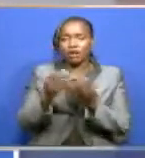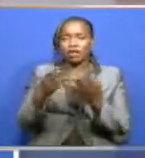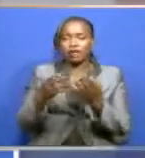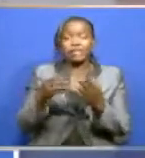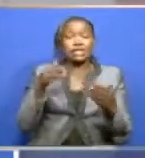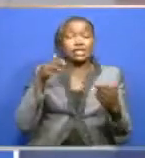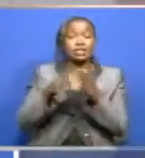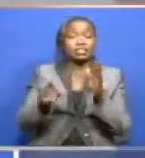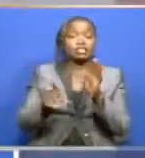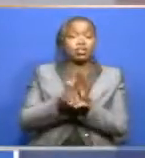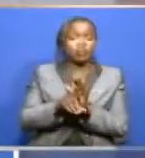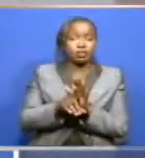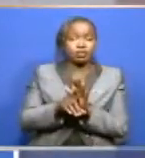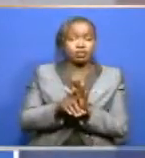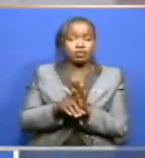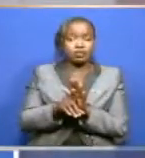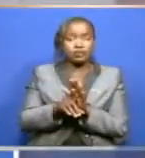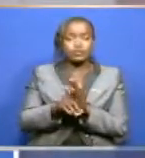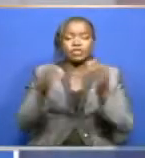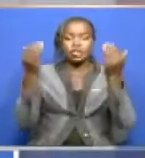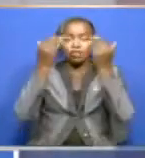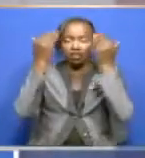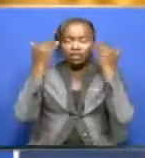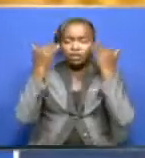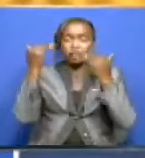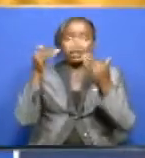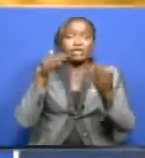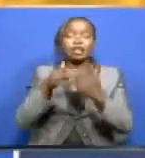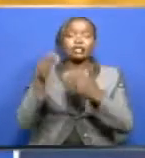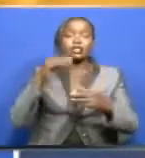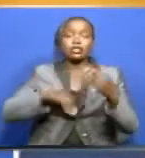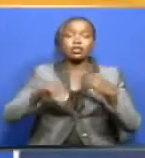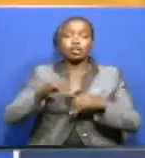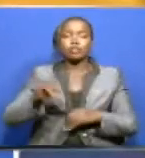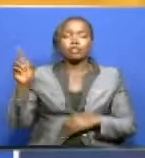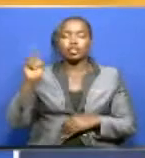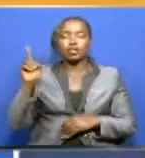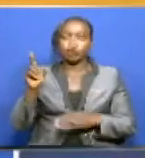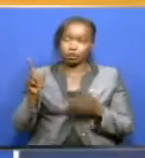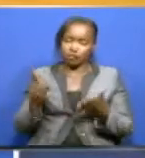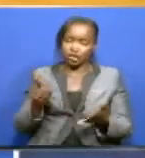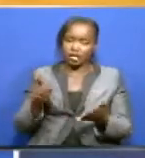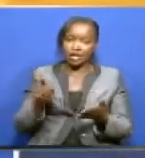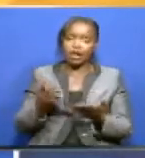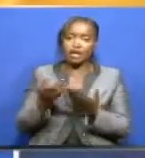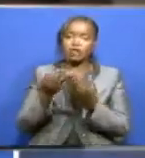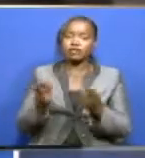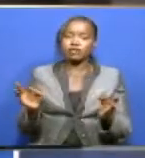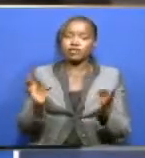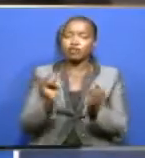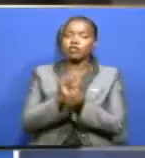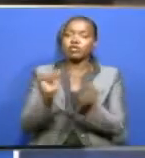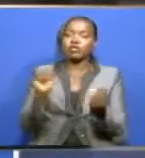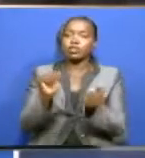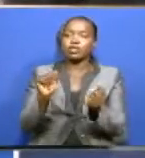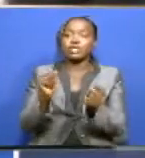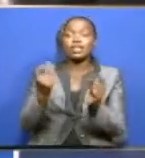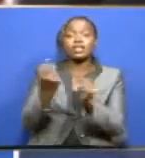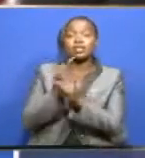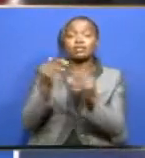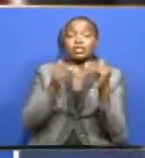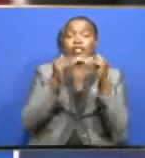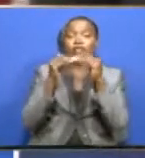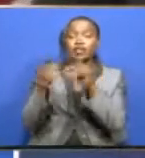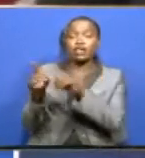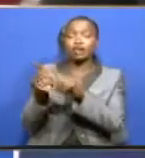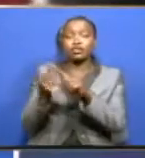sheria walifikishwa katika mahakama ya kukabiliana na ufisadi jijini Nairobi na kuachiliwa na viwango tofauti vya dhamana kulingana